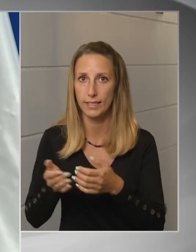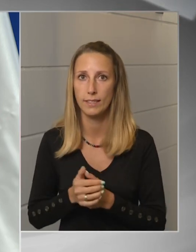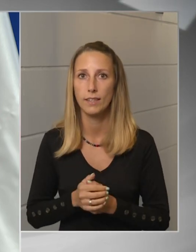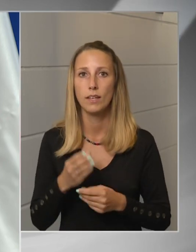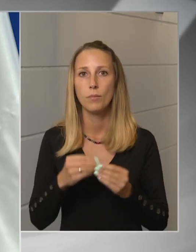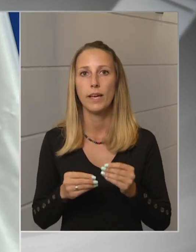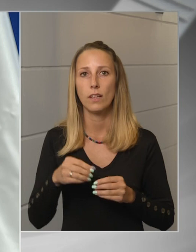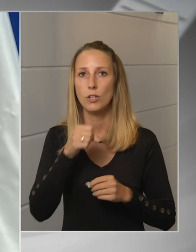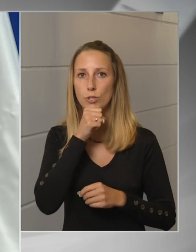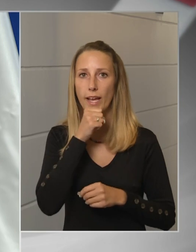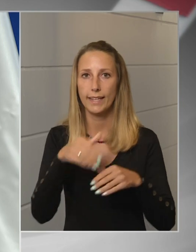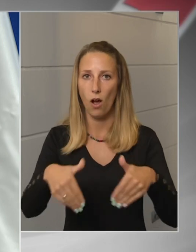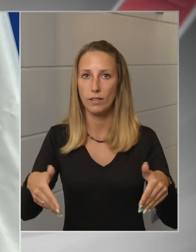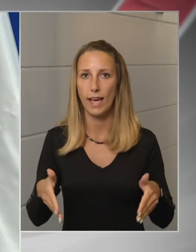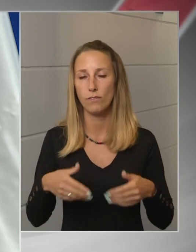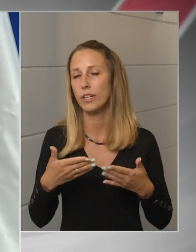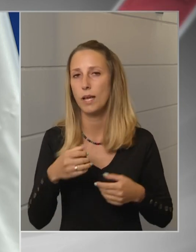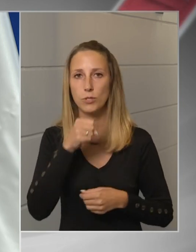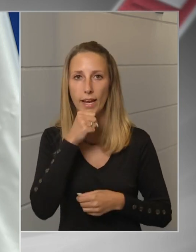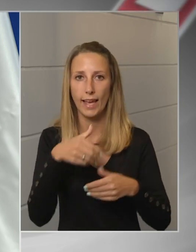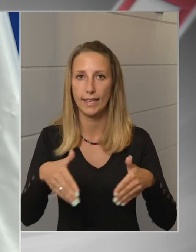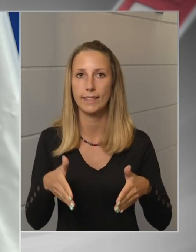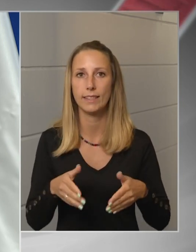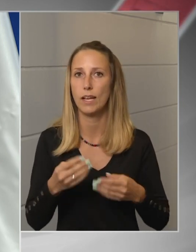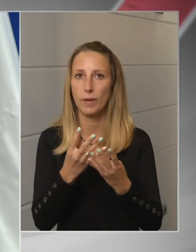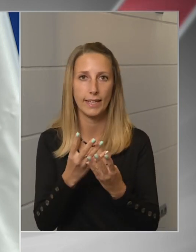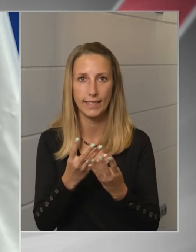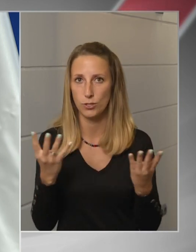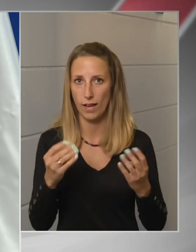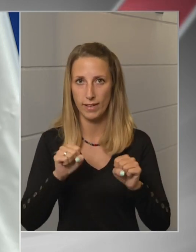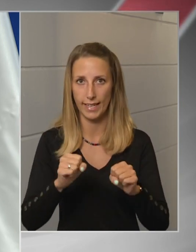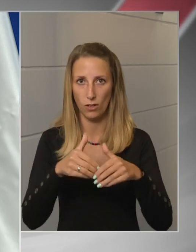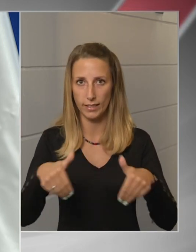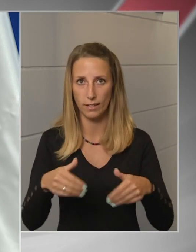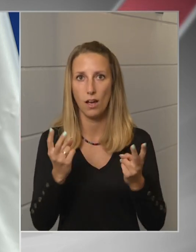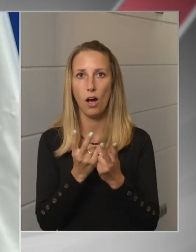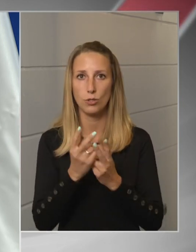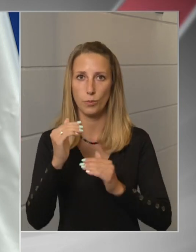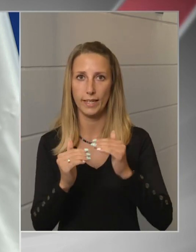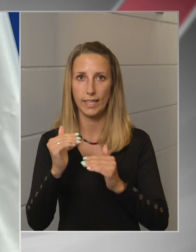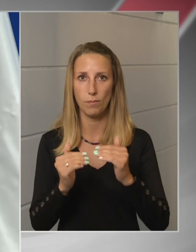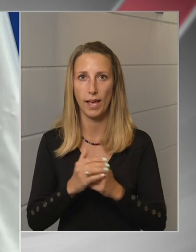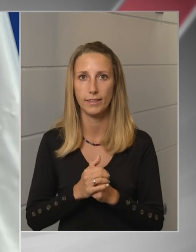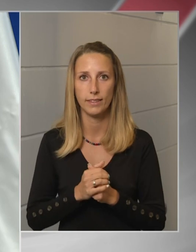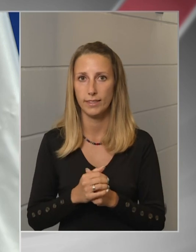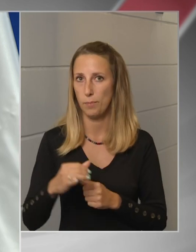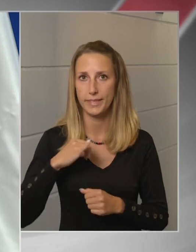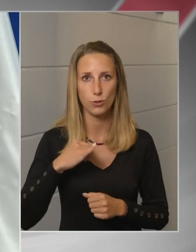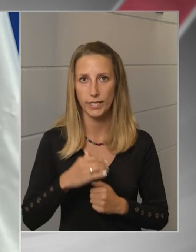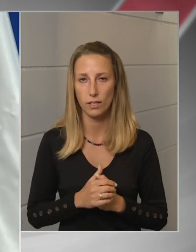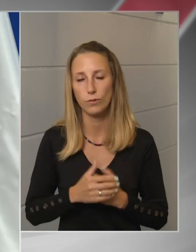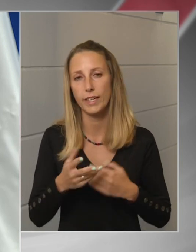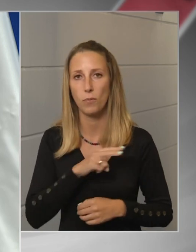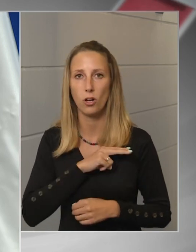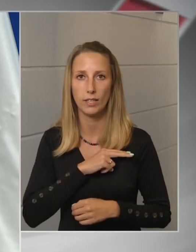sengeni határaink, vagy a nem sengeni, de nem kerítéssel vélet határaink hasonló mértékben nem biztosítható, vagy